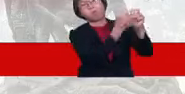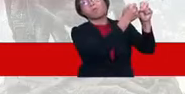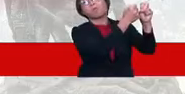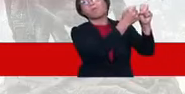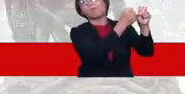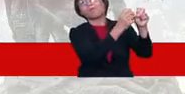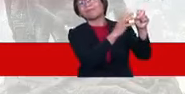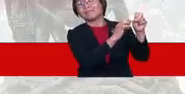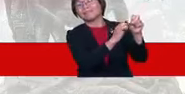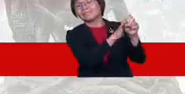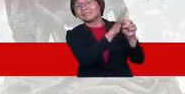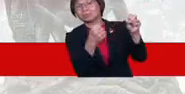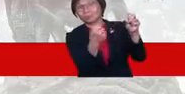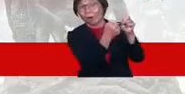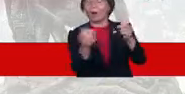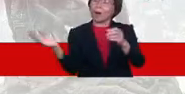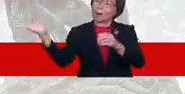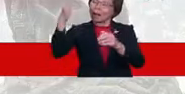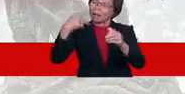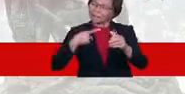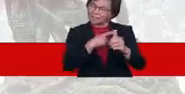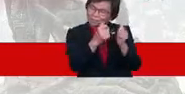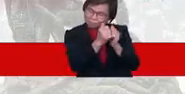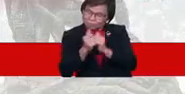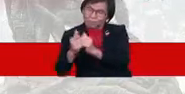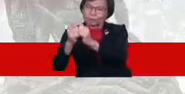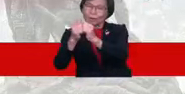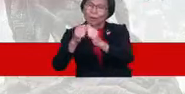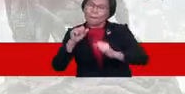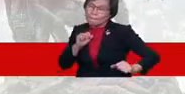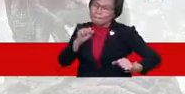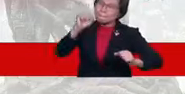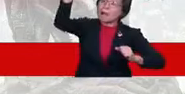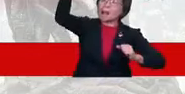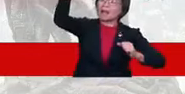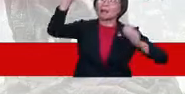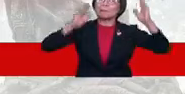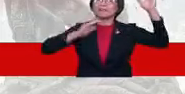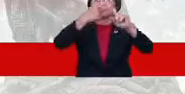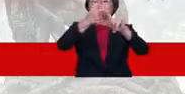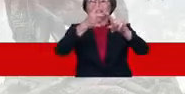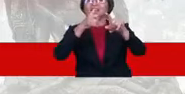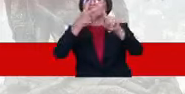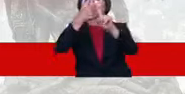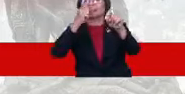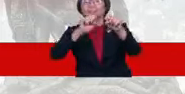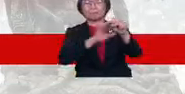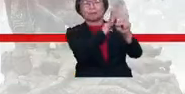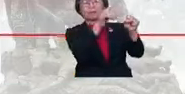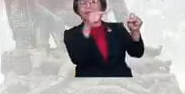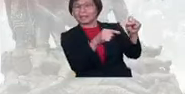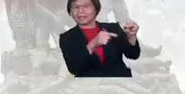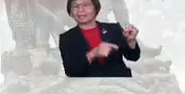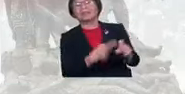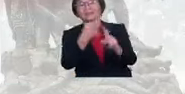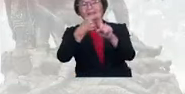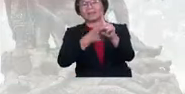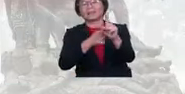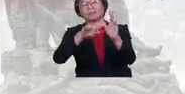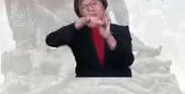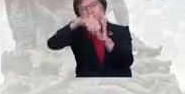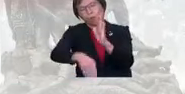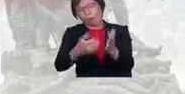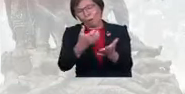marilah kita sama-sama memerdekakan negara kita daripada pendamping ini daripada kegawatan ekonomi